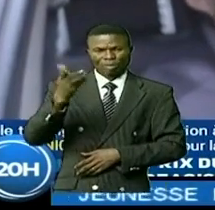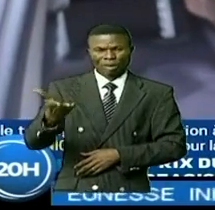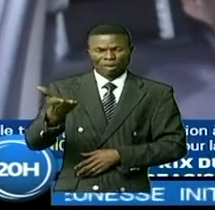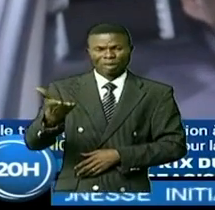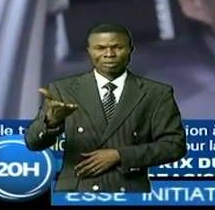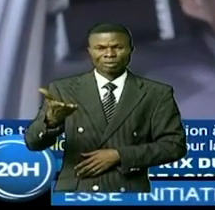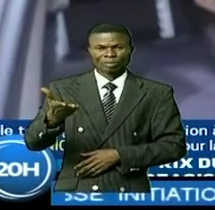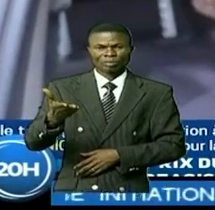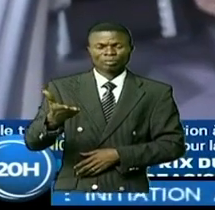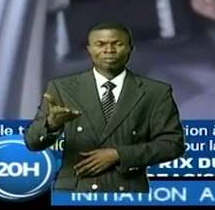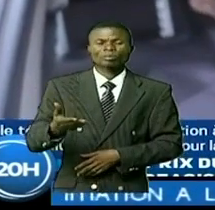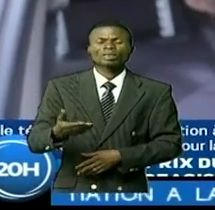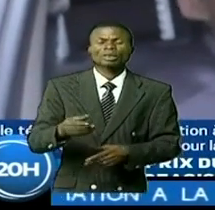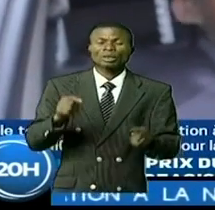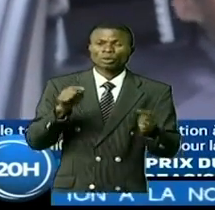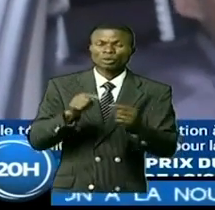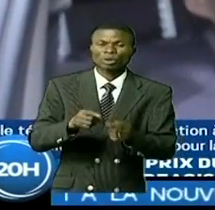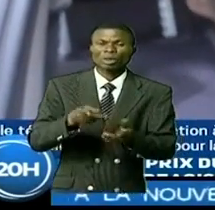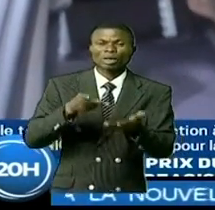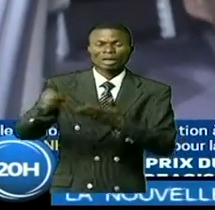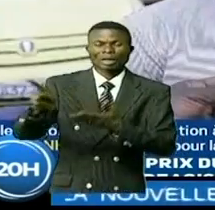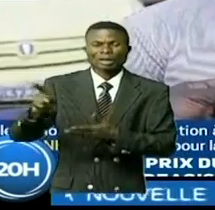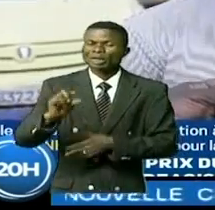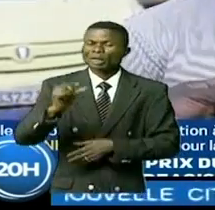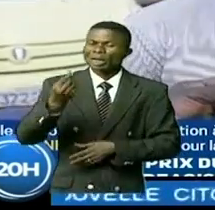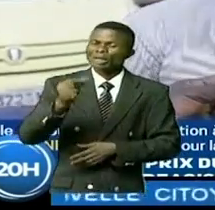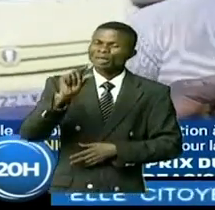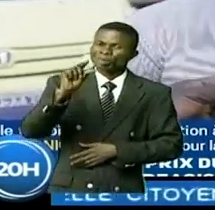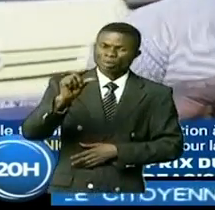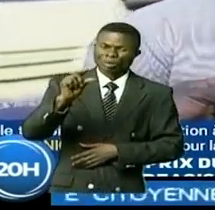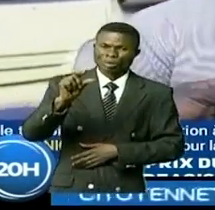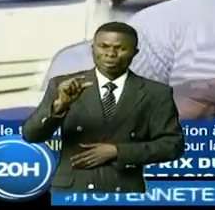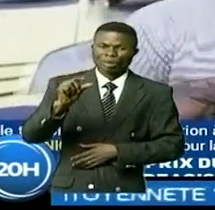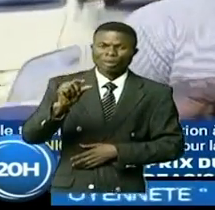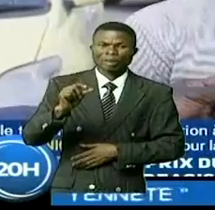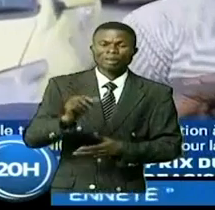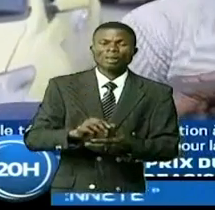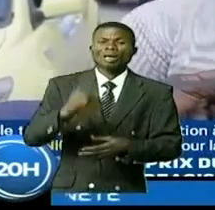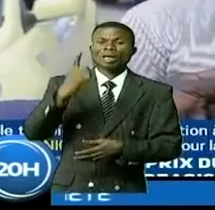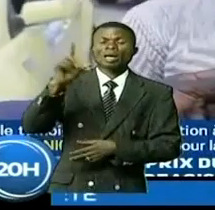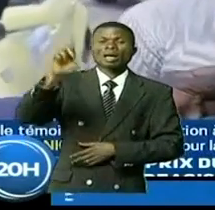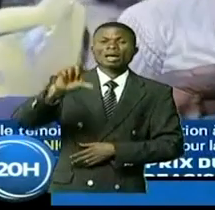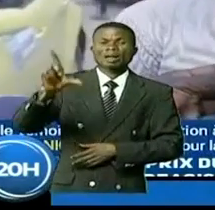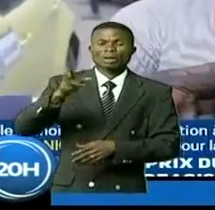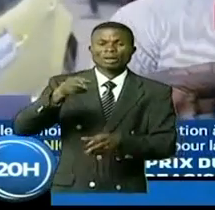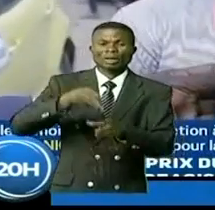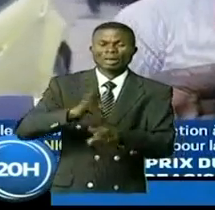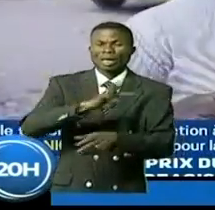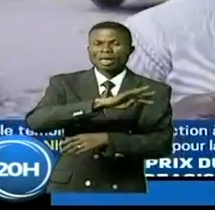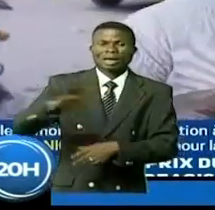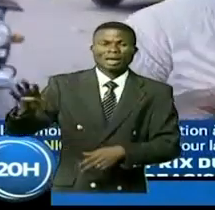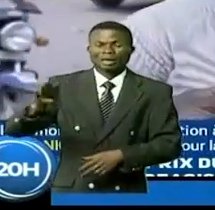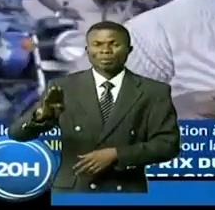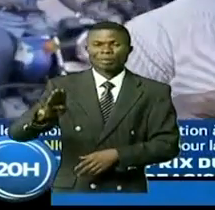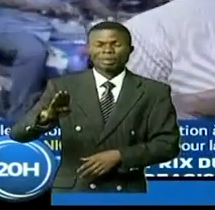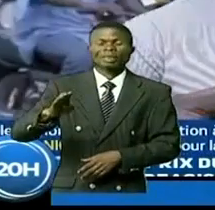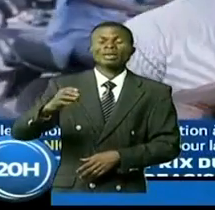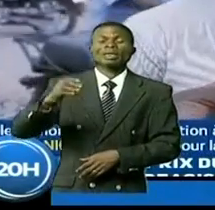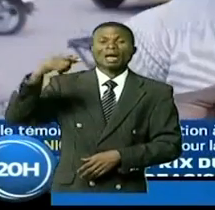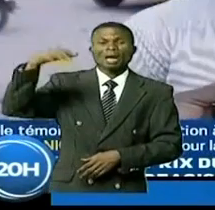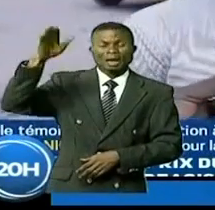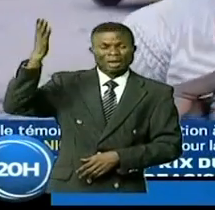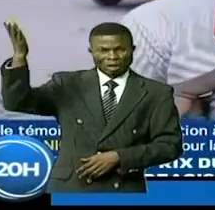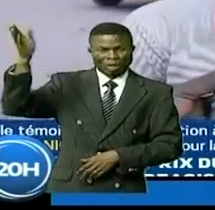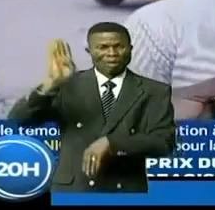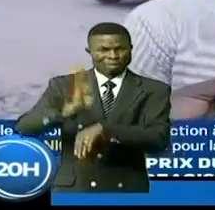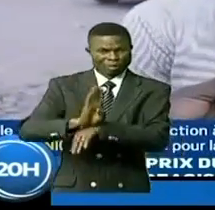carburant, toujours son manant carburant, jusque-là, toujours son manant moins cher. Sénégal, litre à carburant, c'est 4000 CFA. Sous d'autres cieux, un